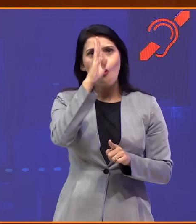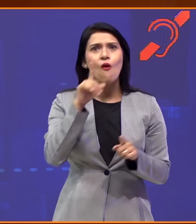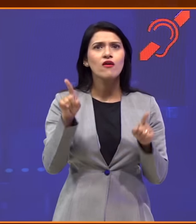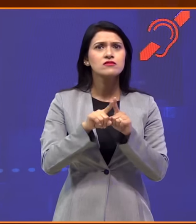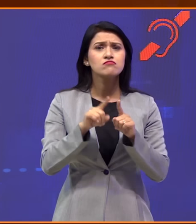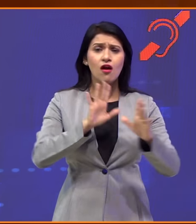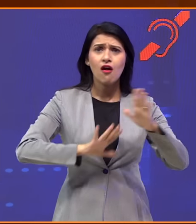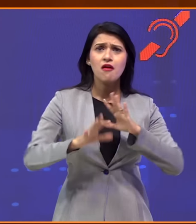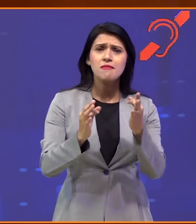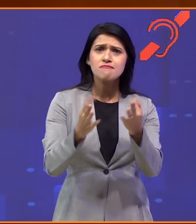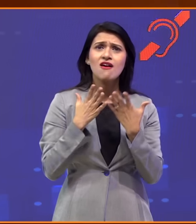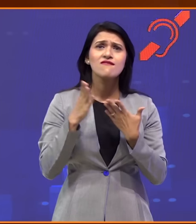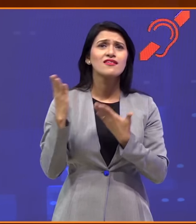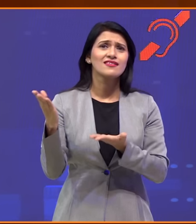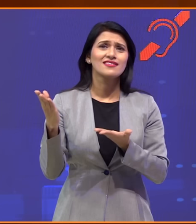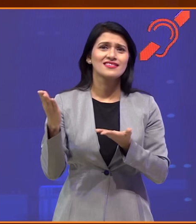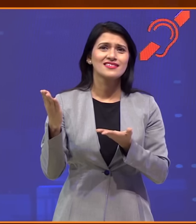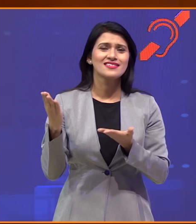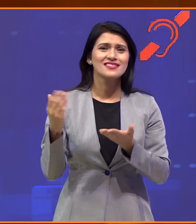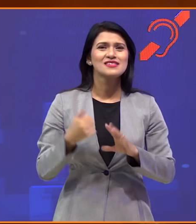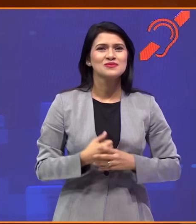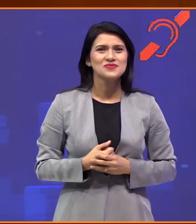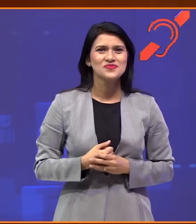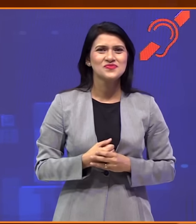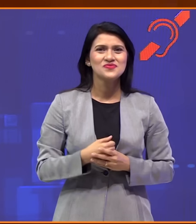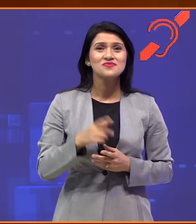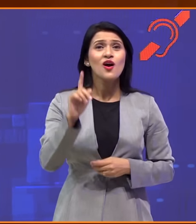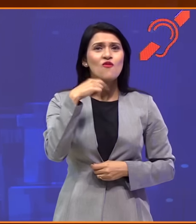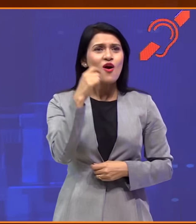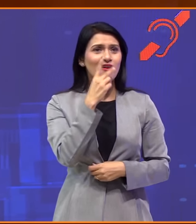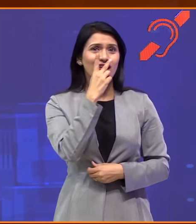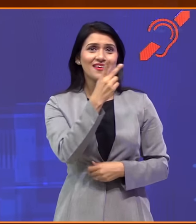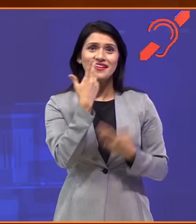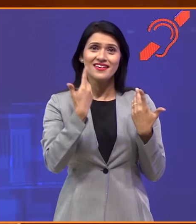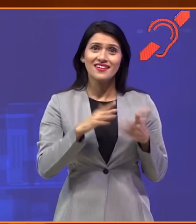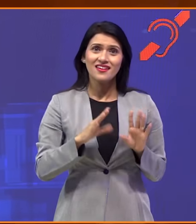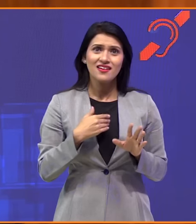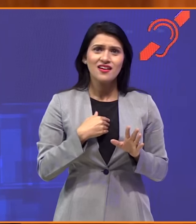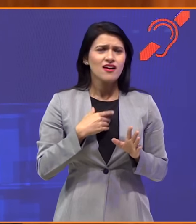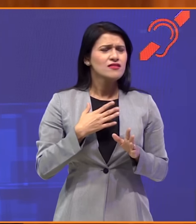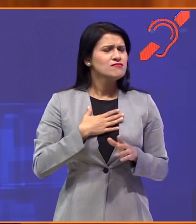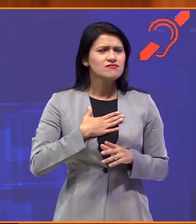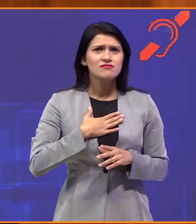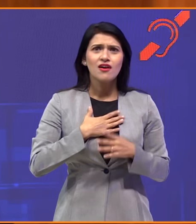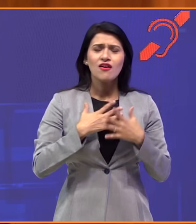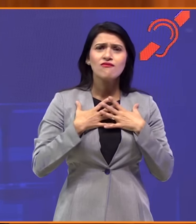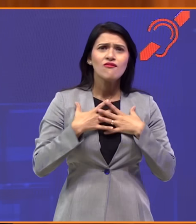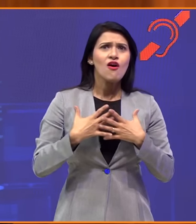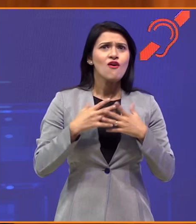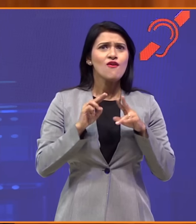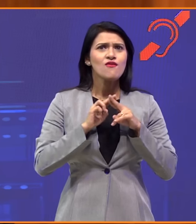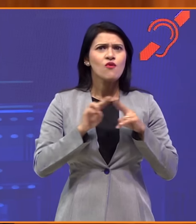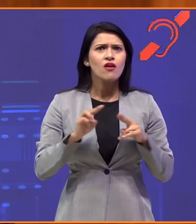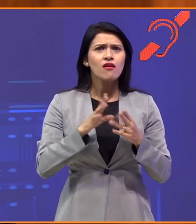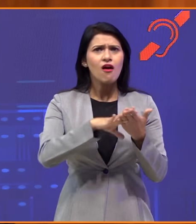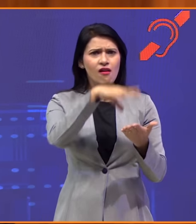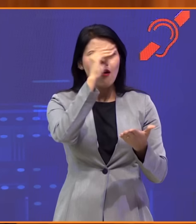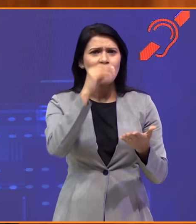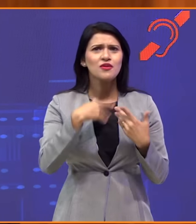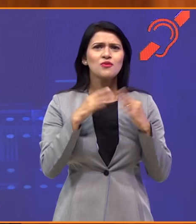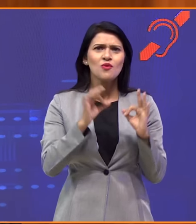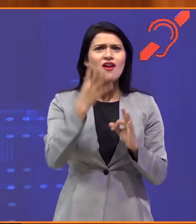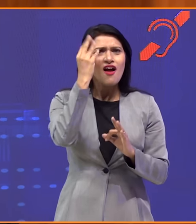के देवता रहे तो मैं उनको कोई फिल्म देख लेता था उनकी और मैं एकदम गदगद हो जाता था कितना सीख रहा हूं तो रात